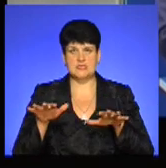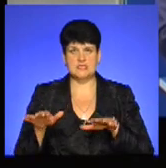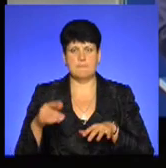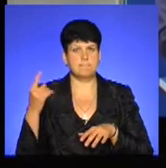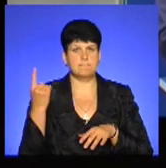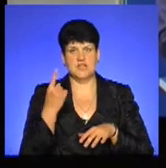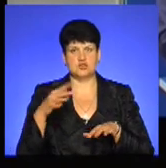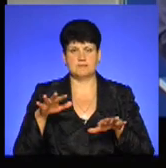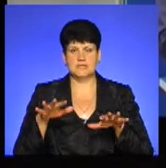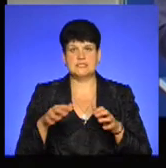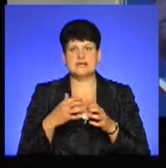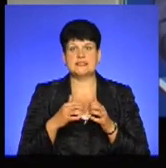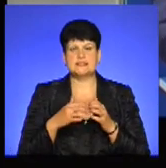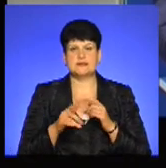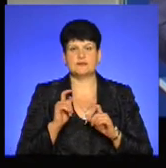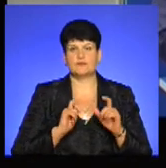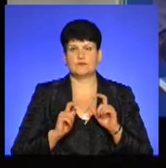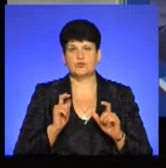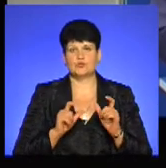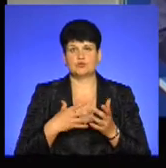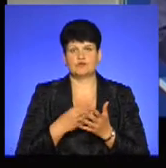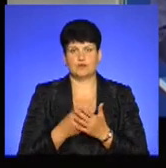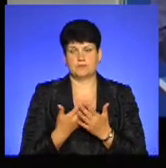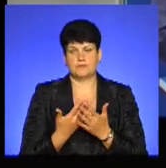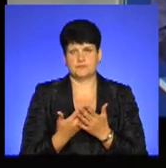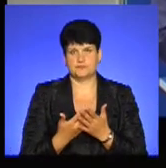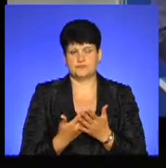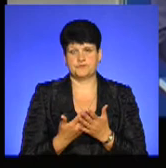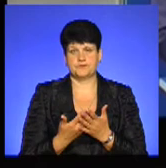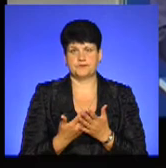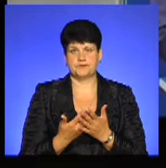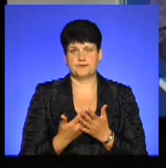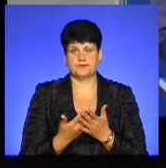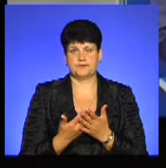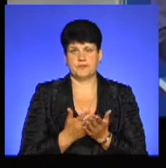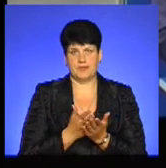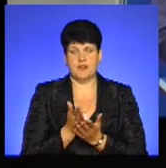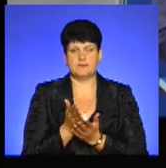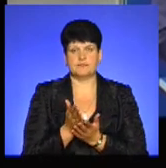місця серед вузів свого типу, свого напрямку.